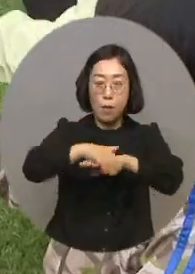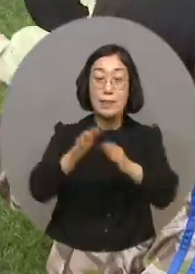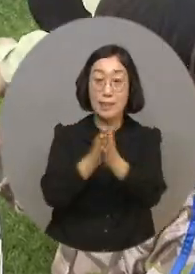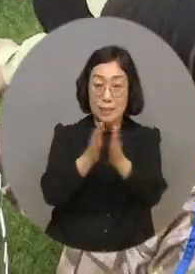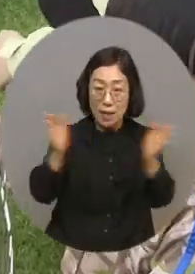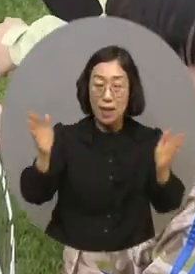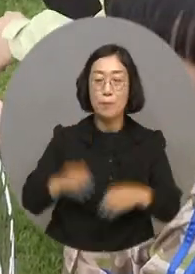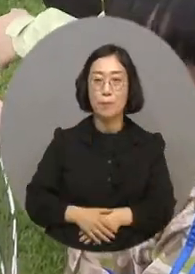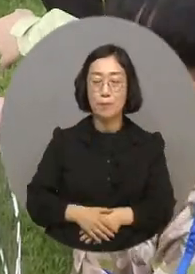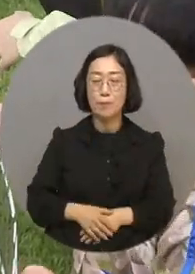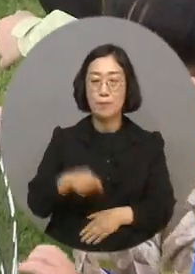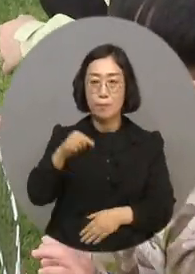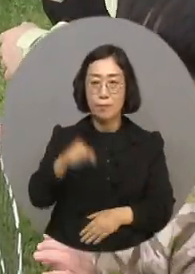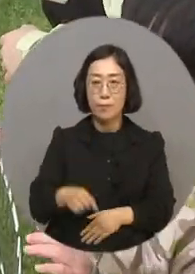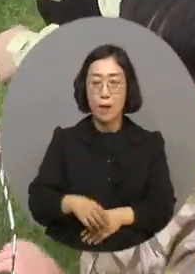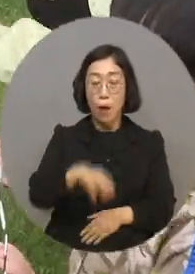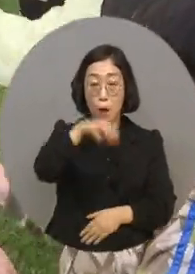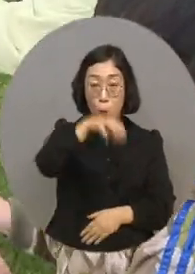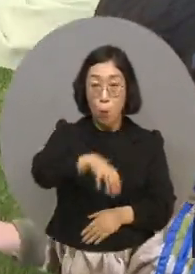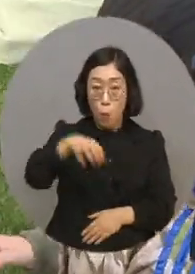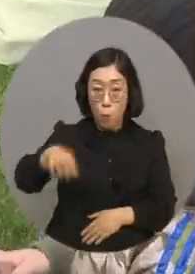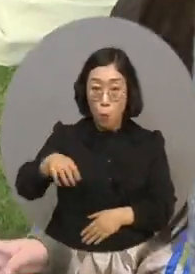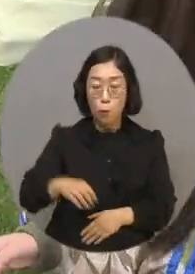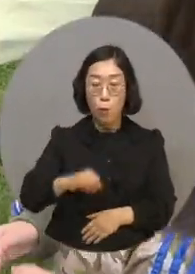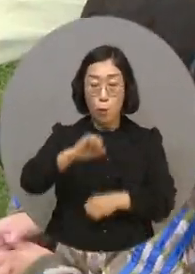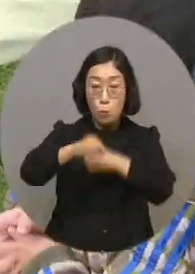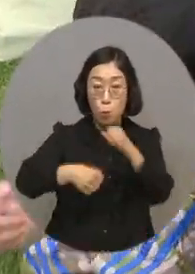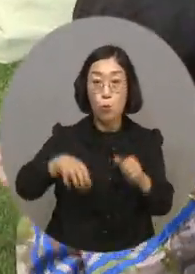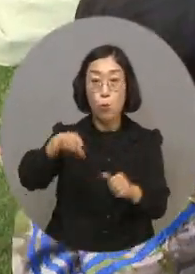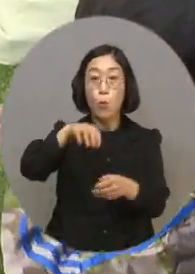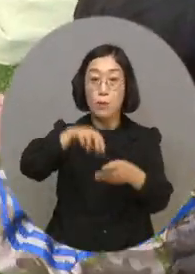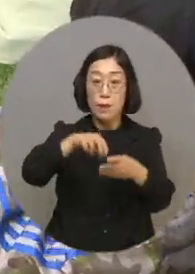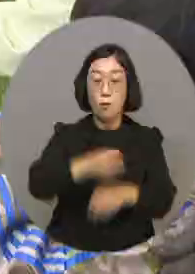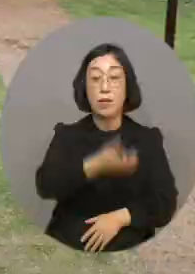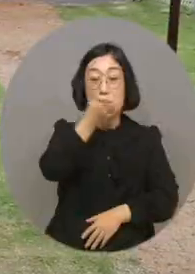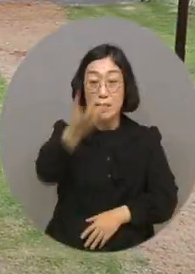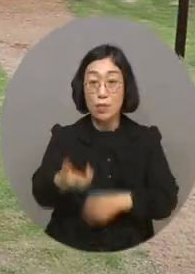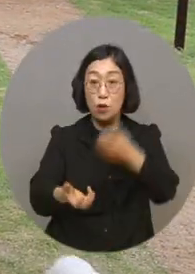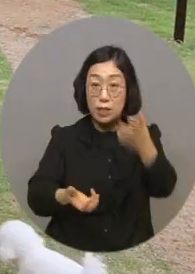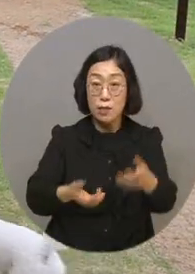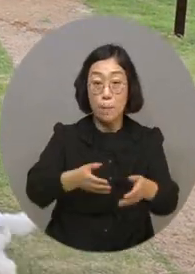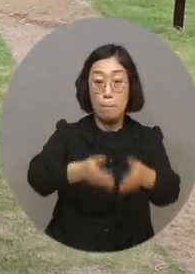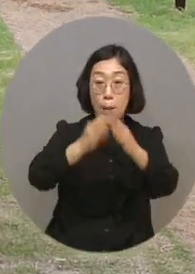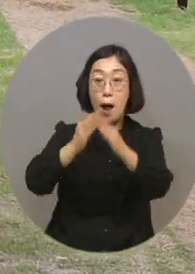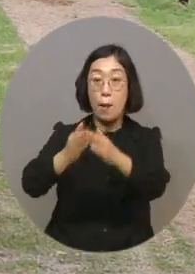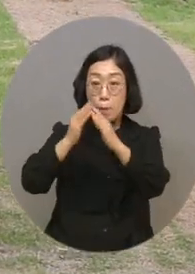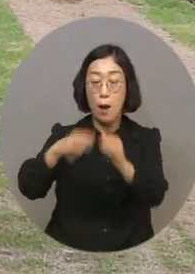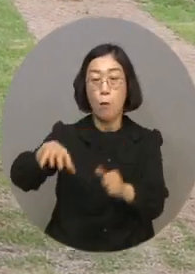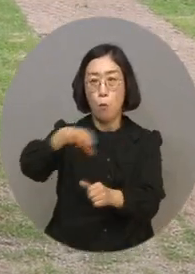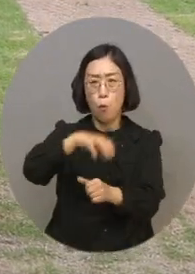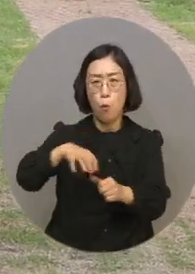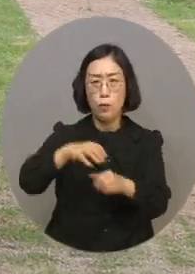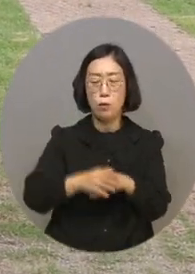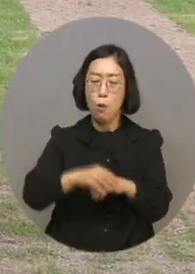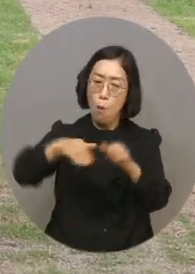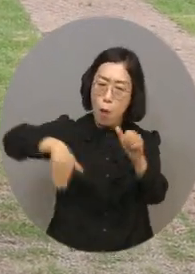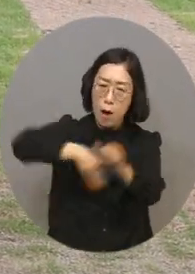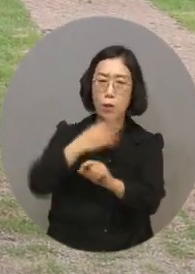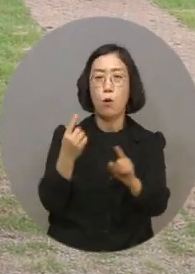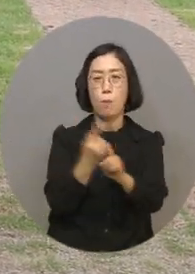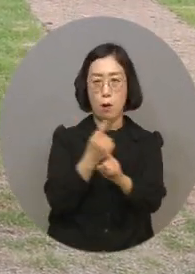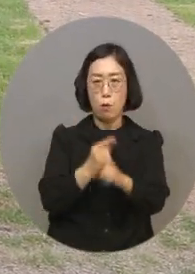또한 담양, 곡성, 진도에 직영 동물보호센터를 이전해 설치하고 민간 동물보호시설 환경 개선을